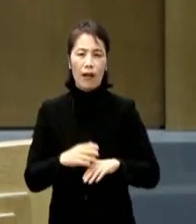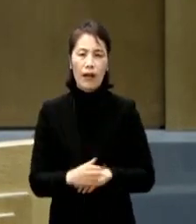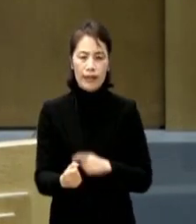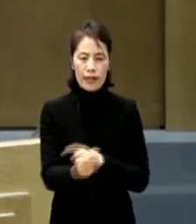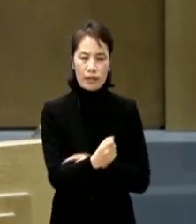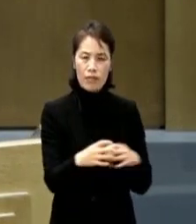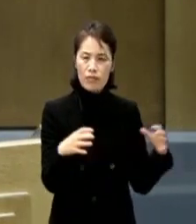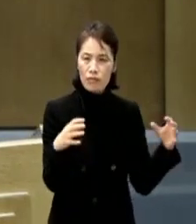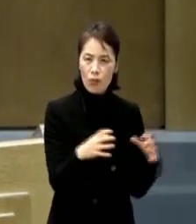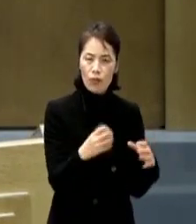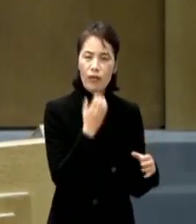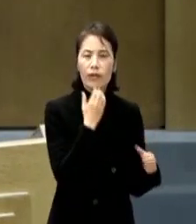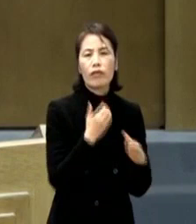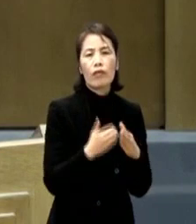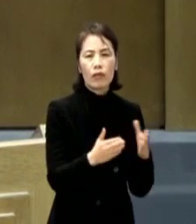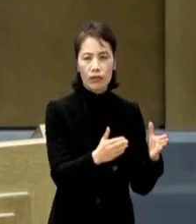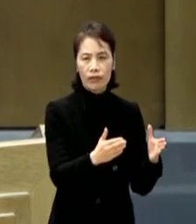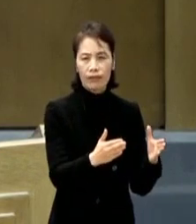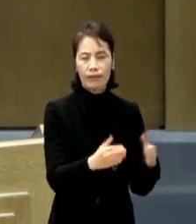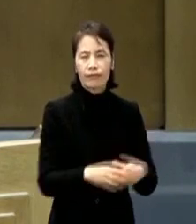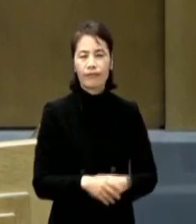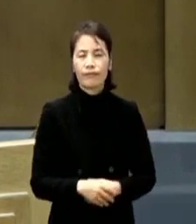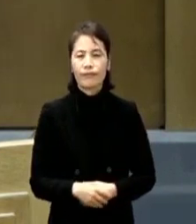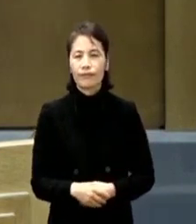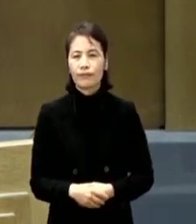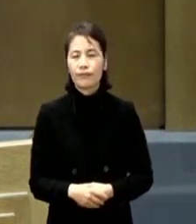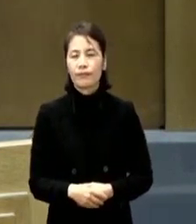길을 열어왔다고 자부합니다.